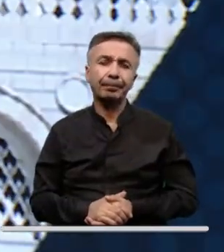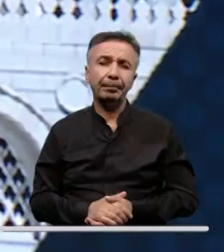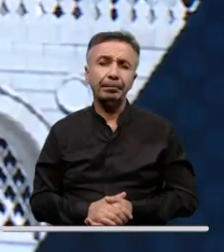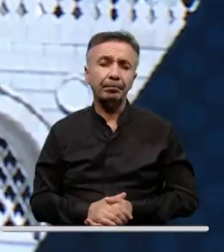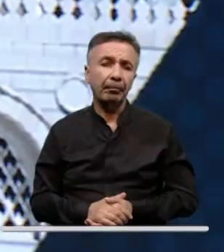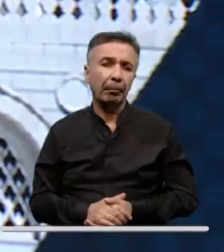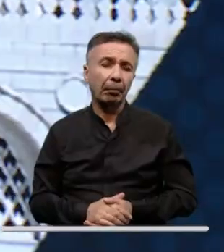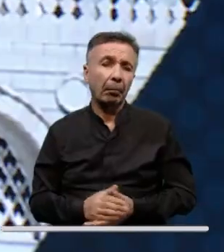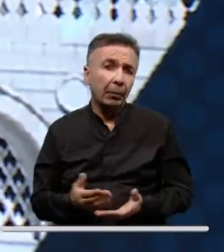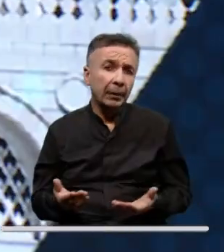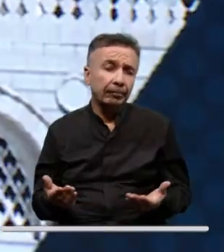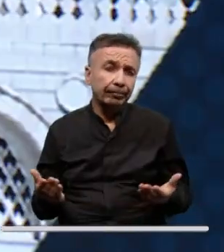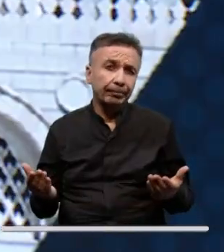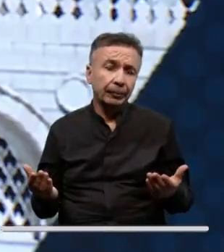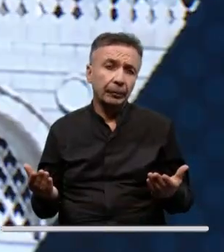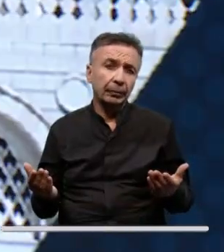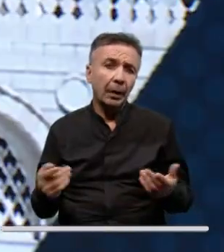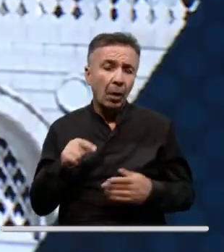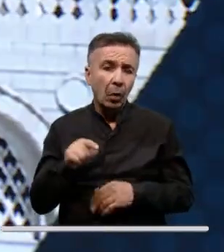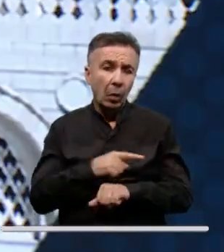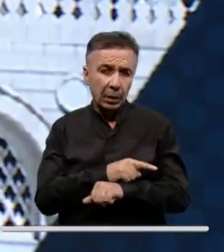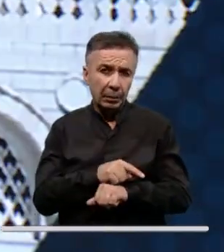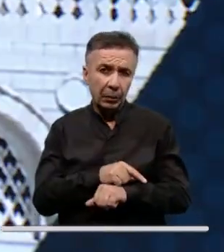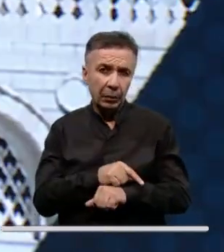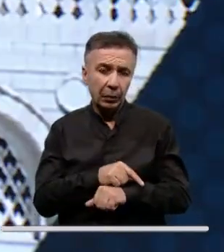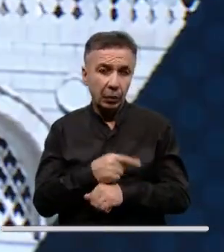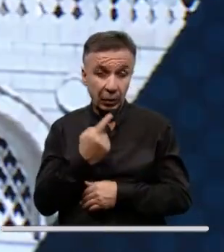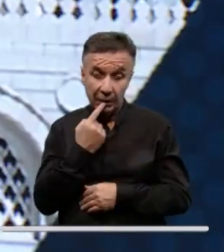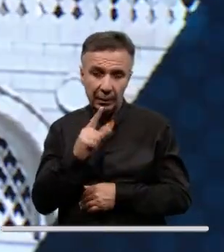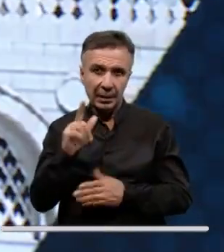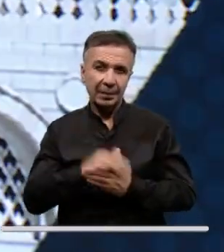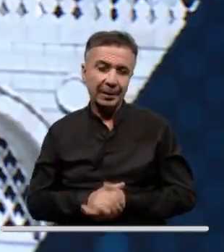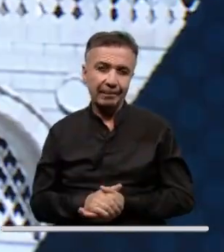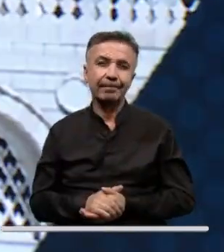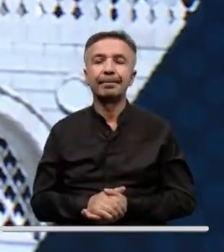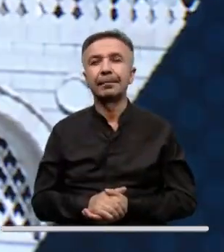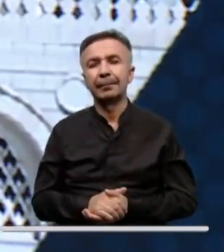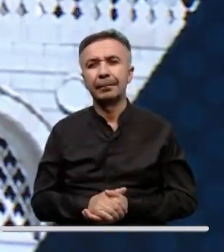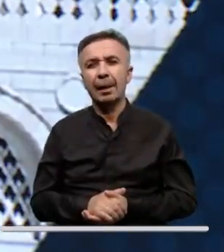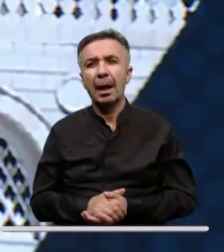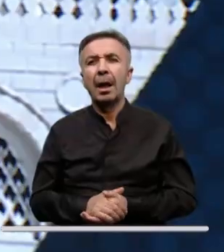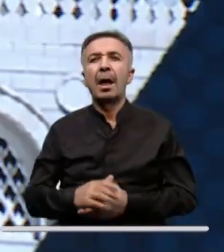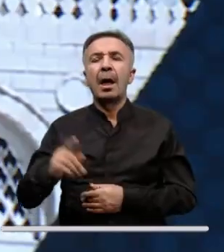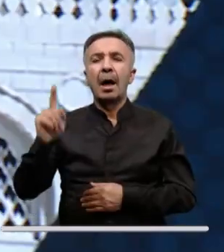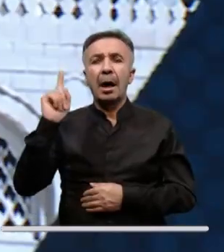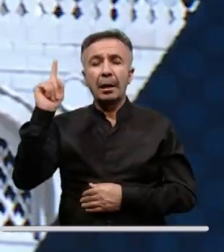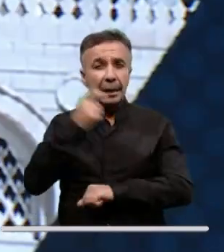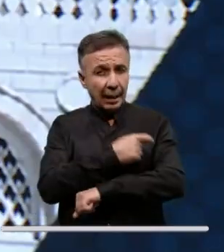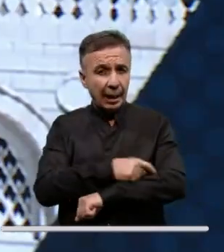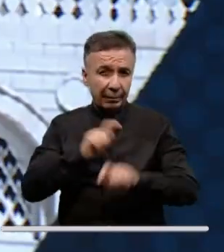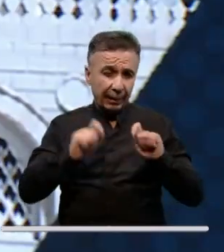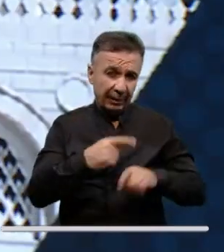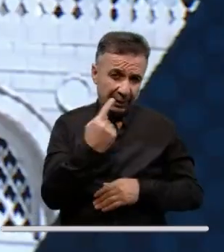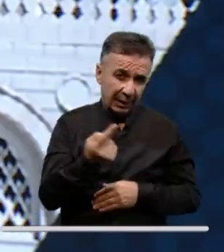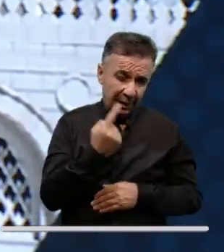Efendim Eee o zaman şuna söyleyelim ki Eee Allah'ın haram kıldığı